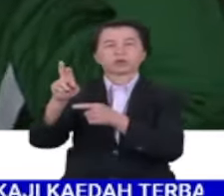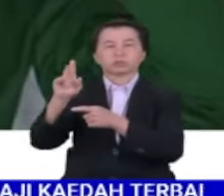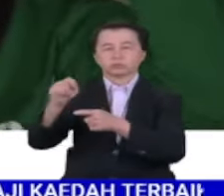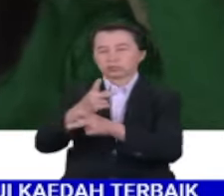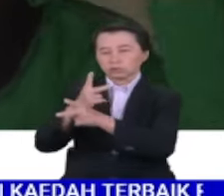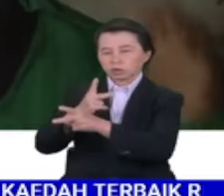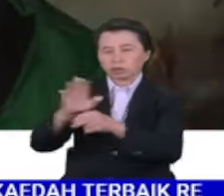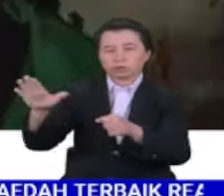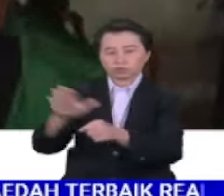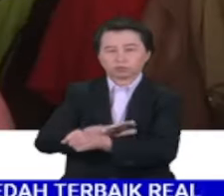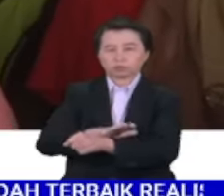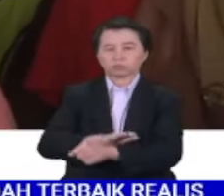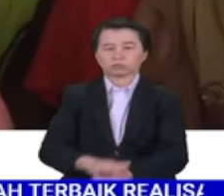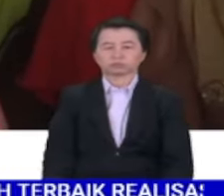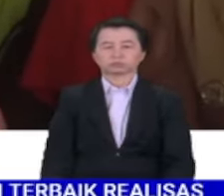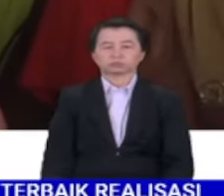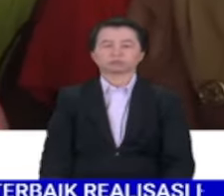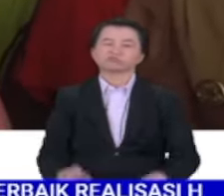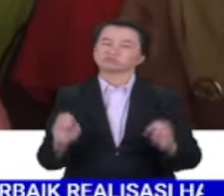penjagaan penuh